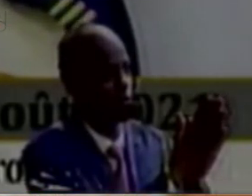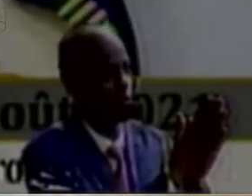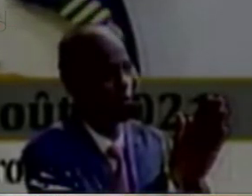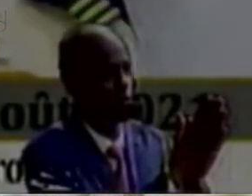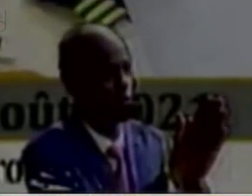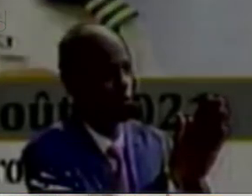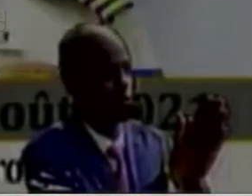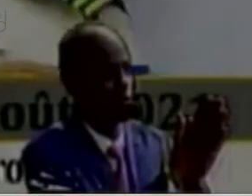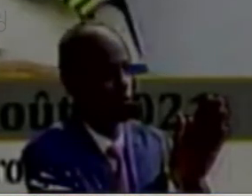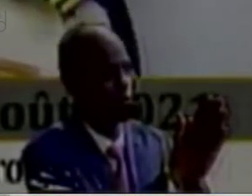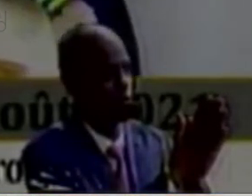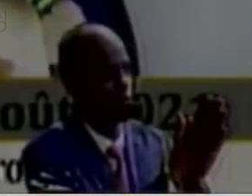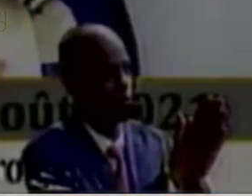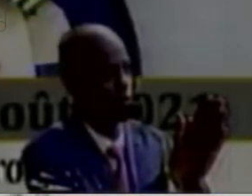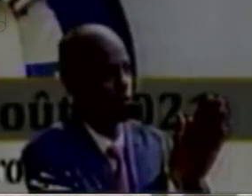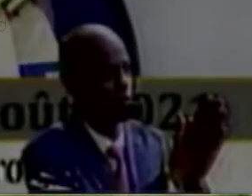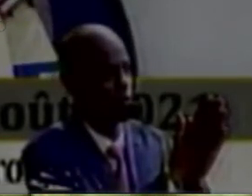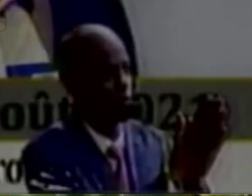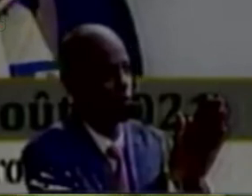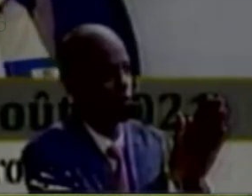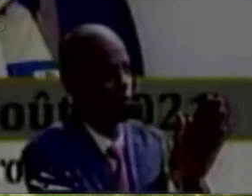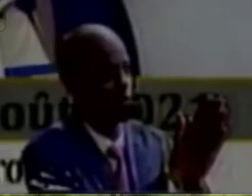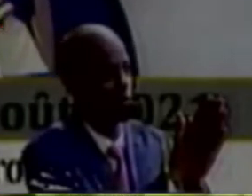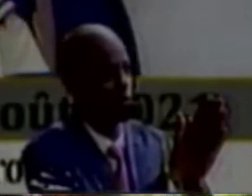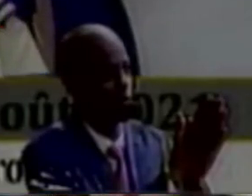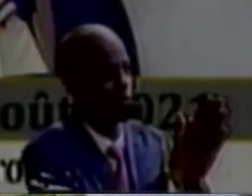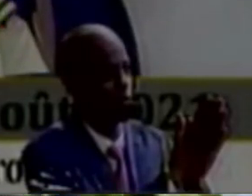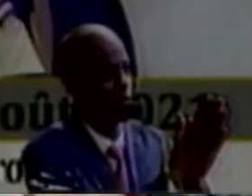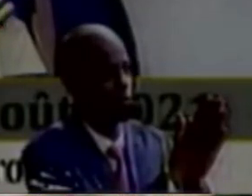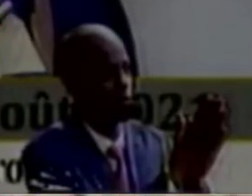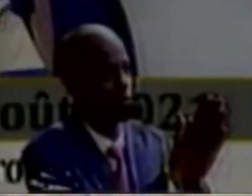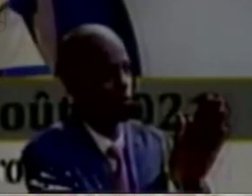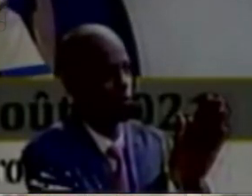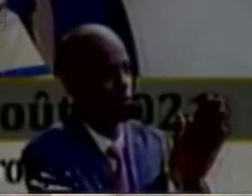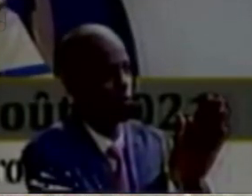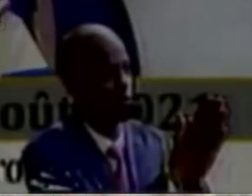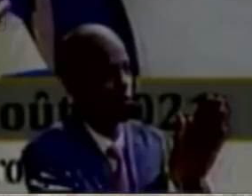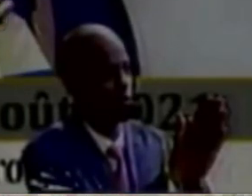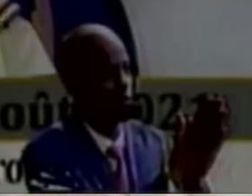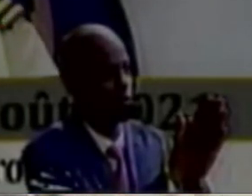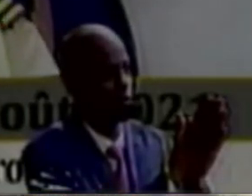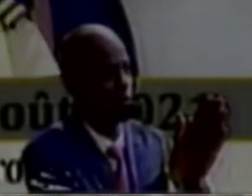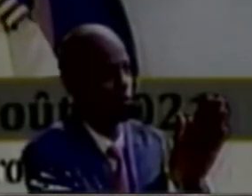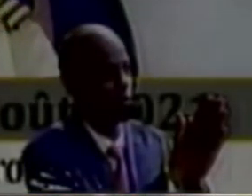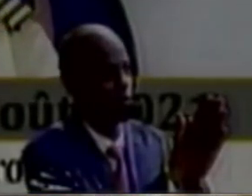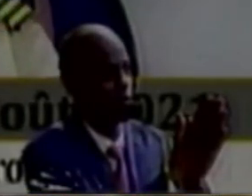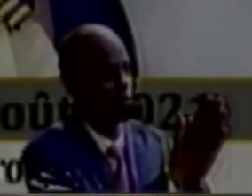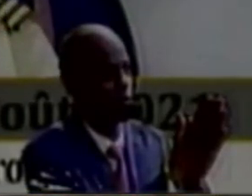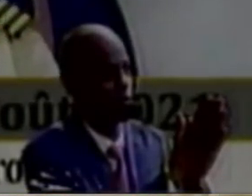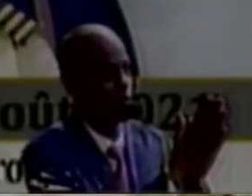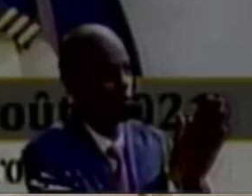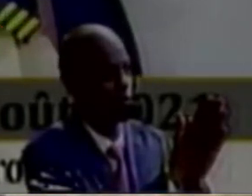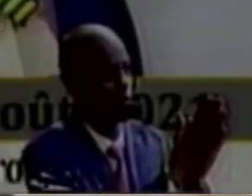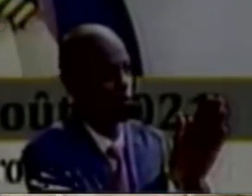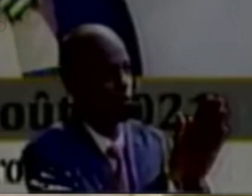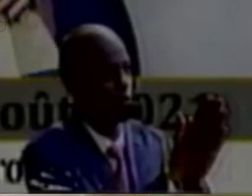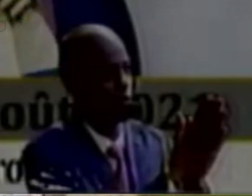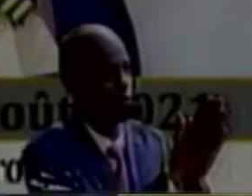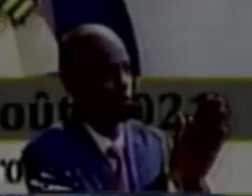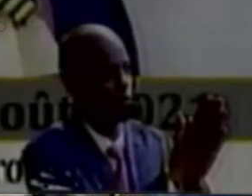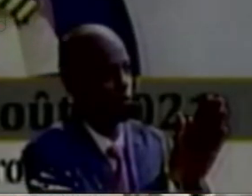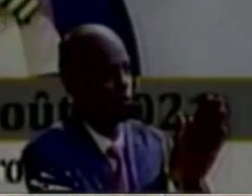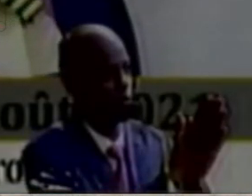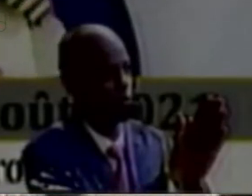Sud la, e nou ap rappele numero ankon, se 122. E moun sa yo, non selman yo la,